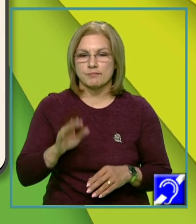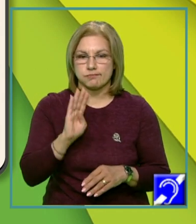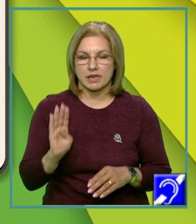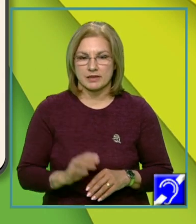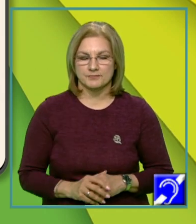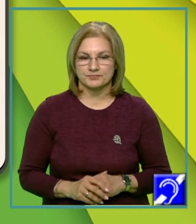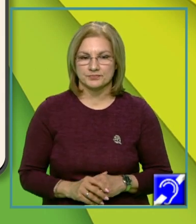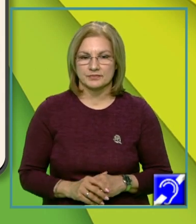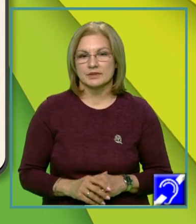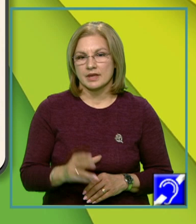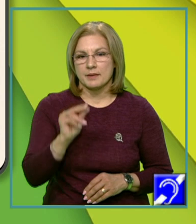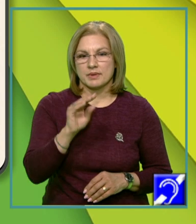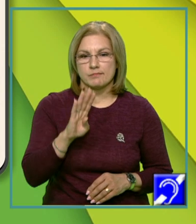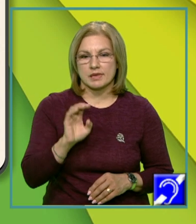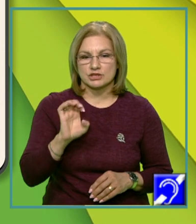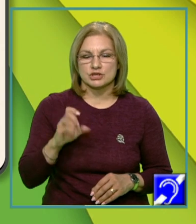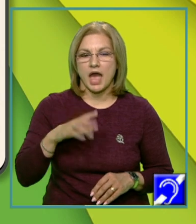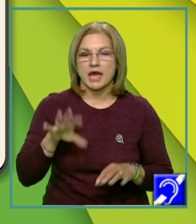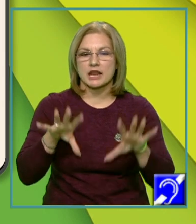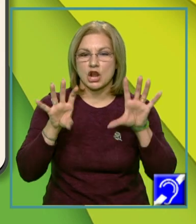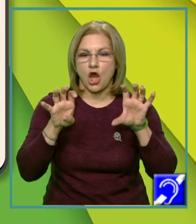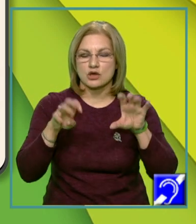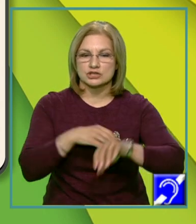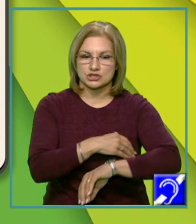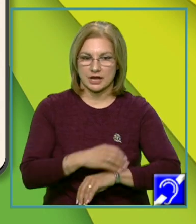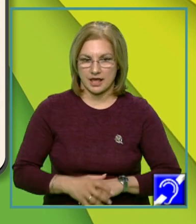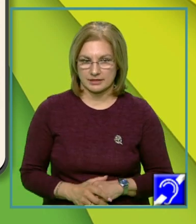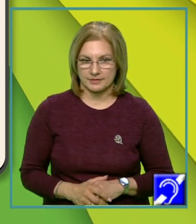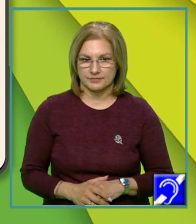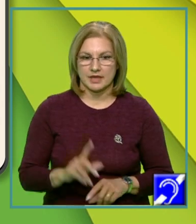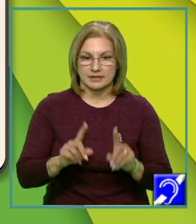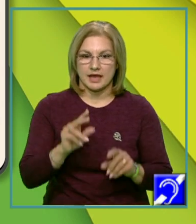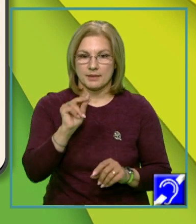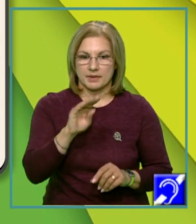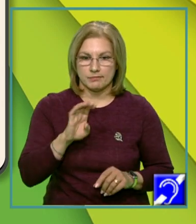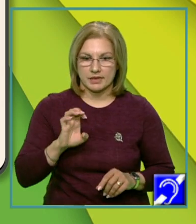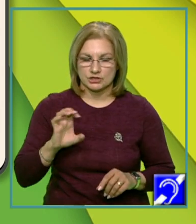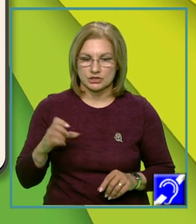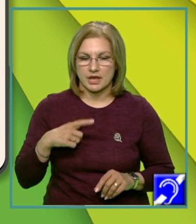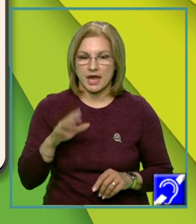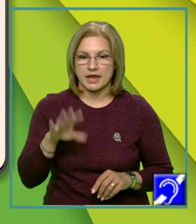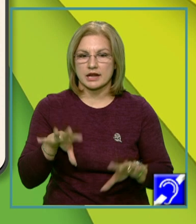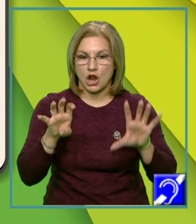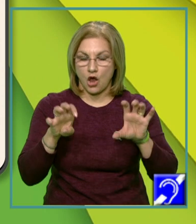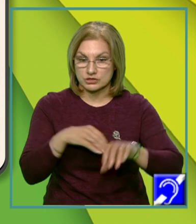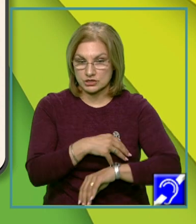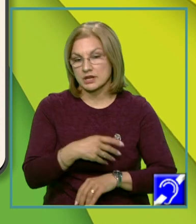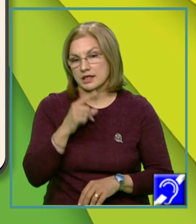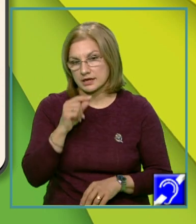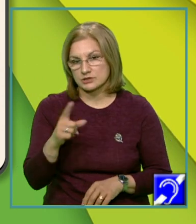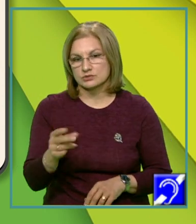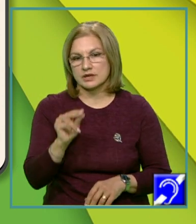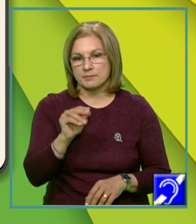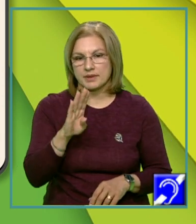adică pe b c are 90 de grade dacă pe b c are 90 de grade cu rezultă că pe